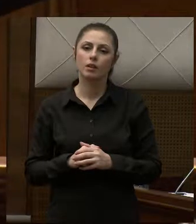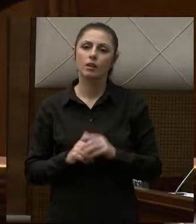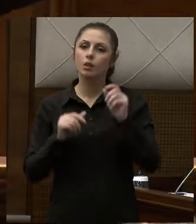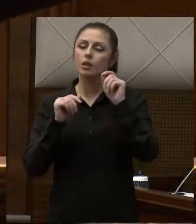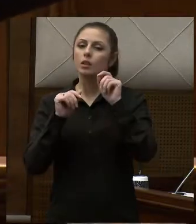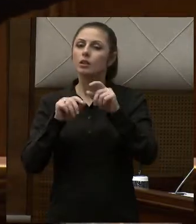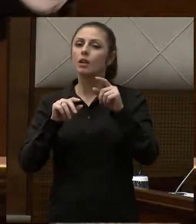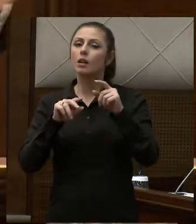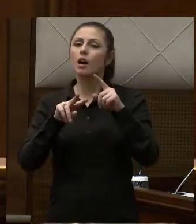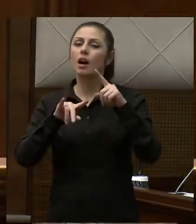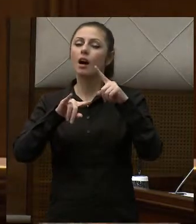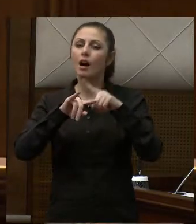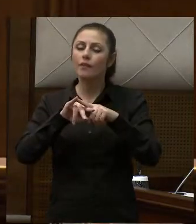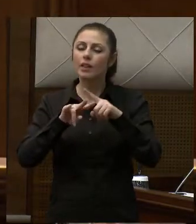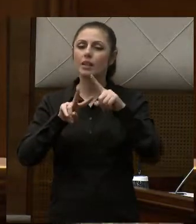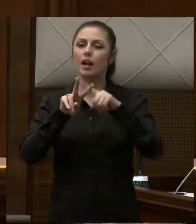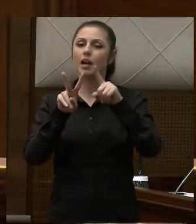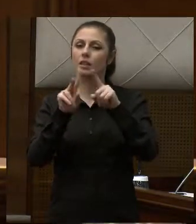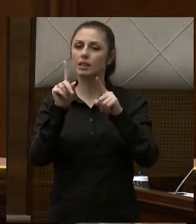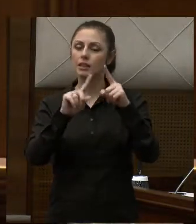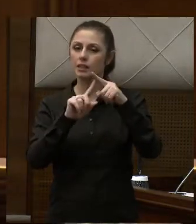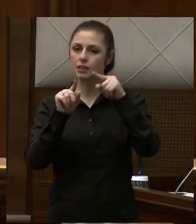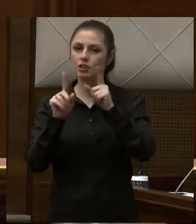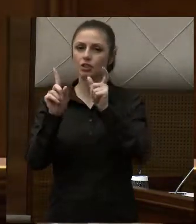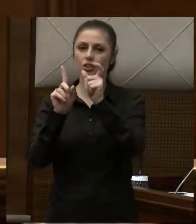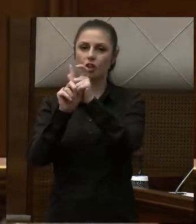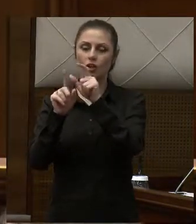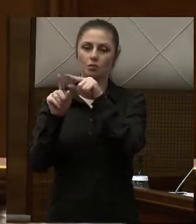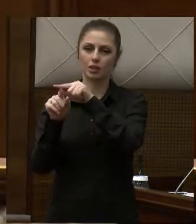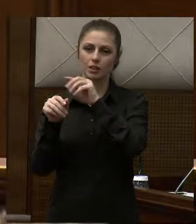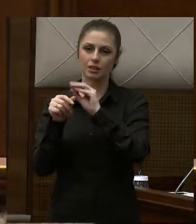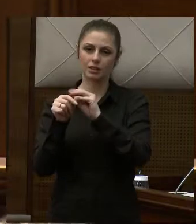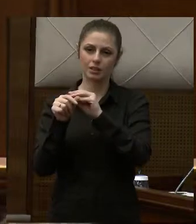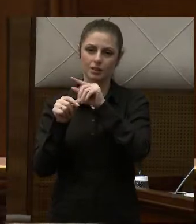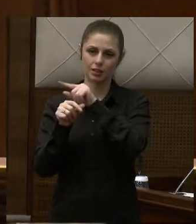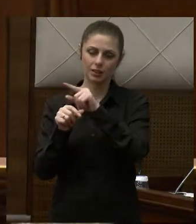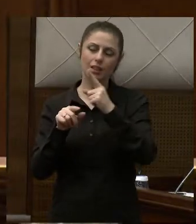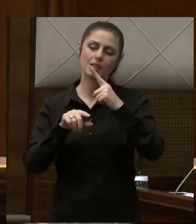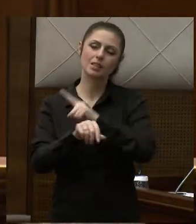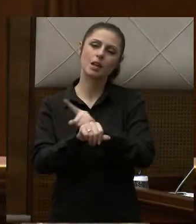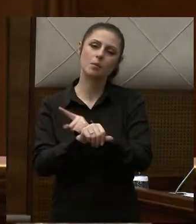Koruma Kurulu'ndaki işler paralel gidiyor. Zaman kazanmak için hafriyatlarına müsaade ettik.